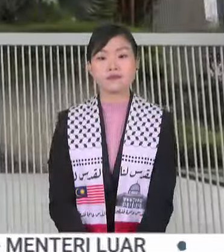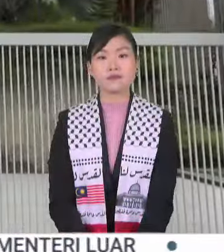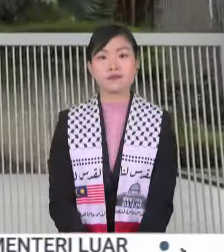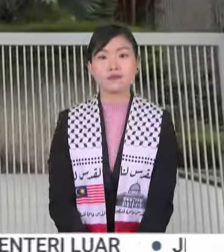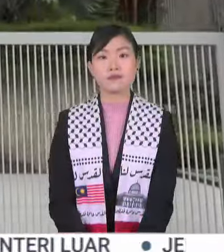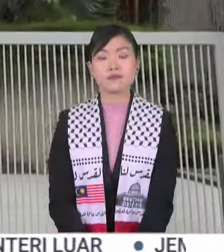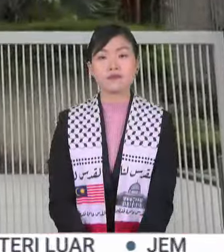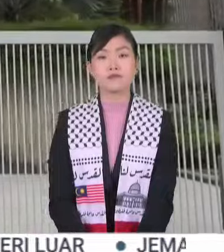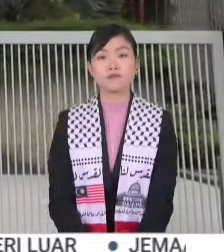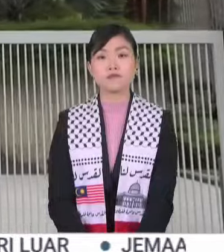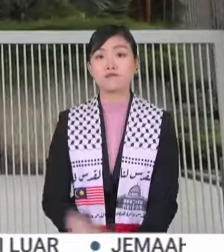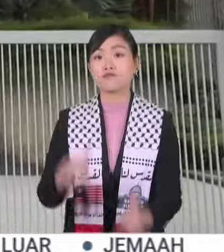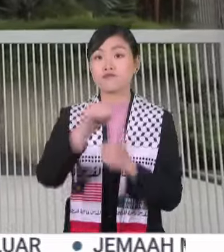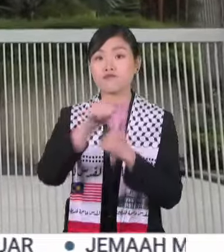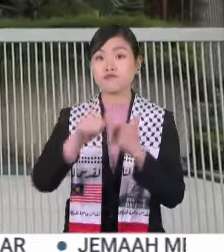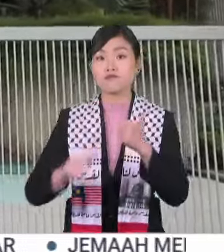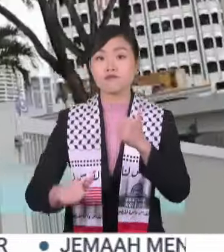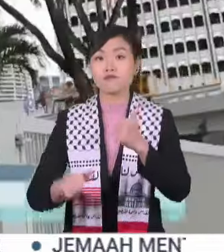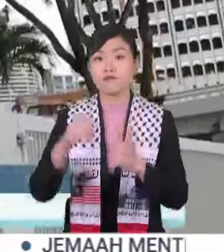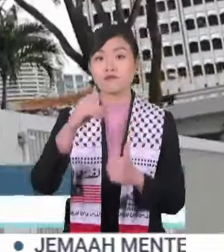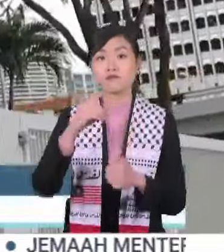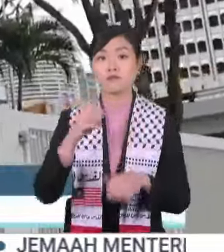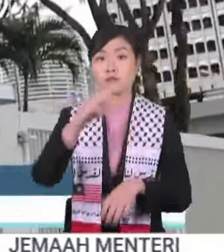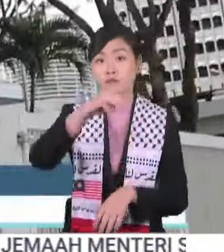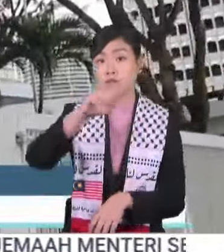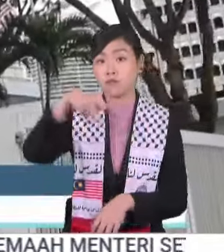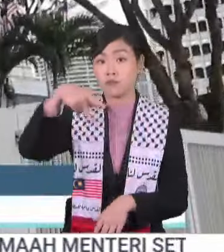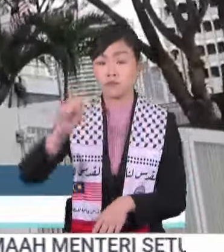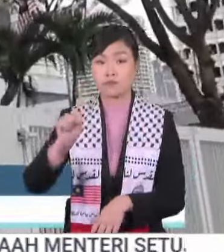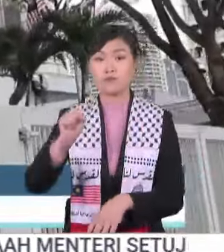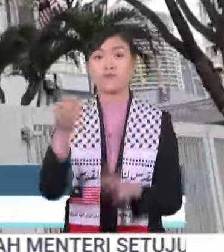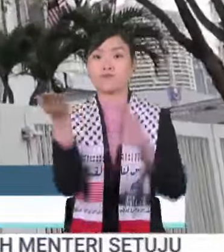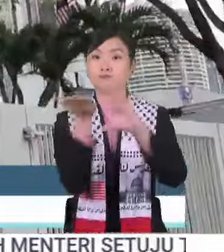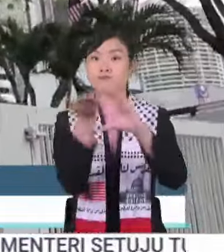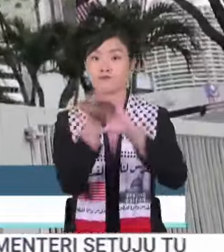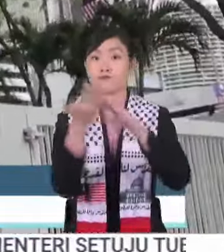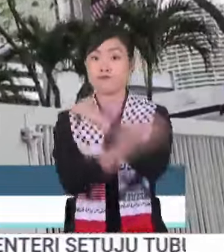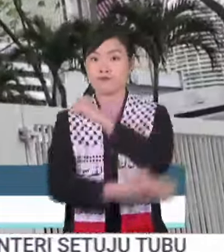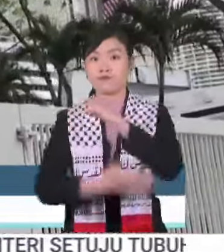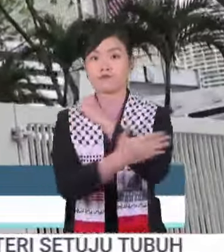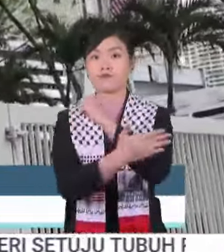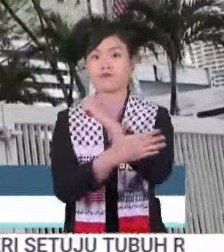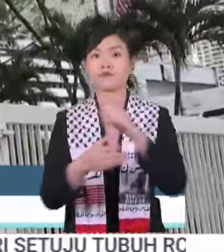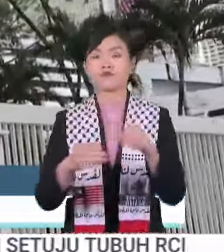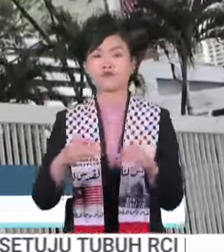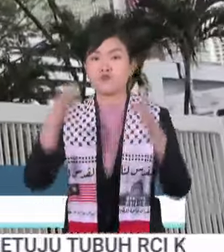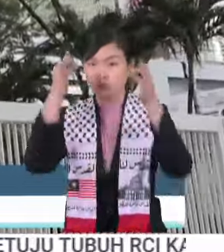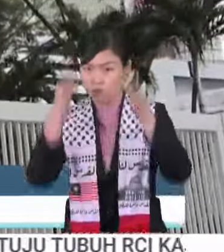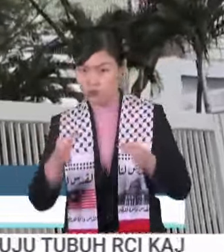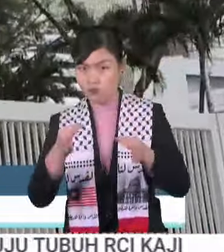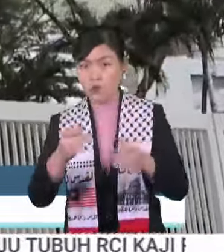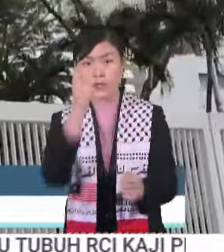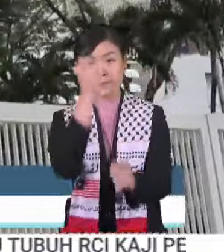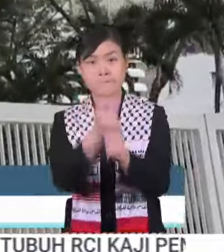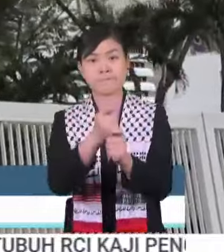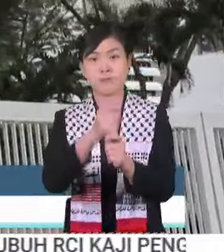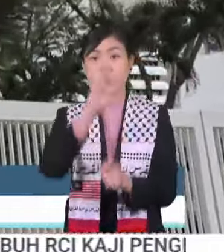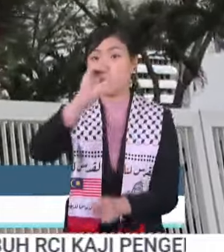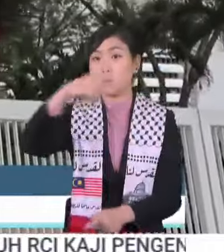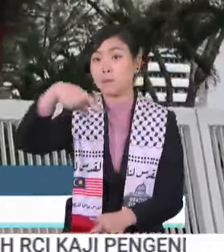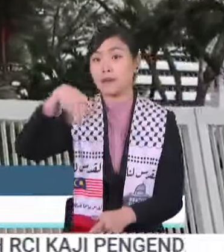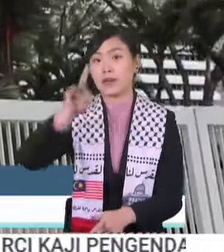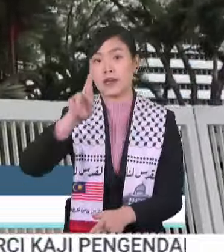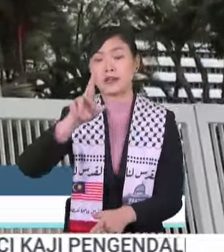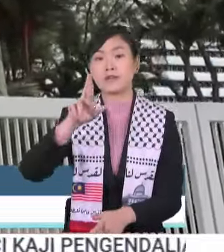pahad jawatankuasa dasar monitari MPC Bank Negara Malaysia bnm membuat keputusan untuk mengekalkan kadar dasar